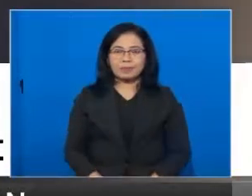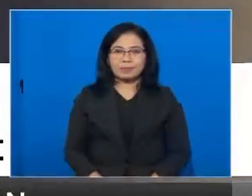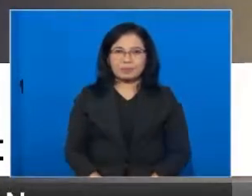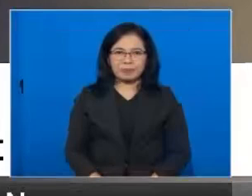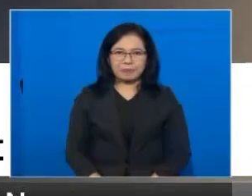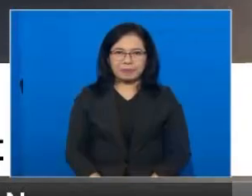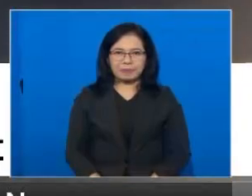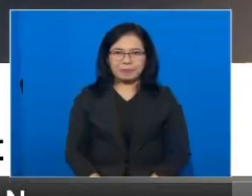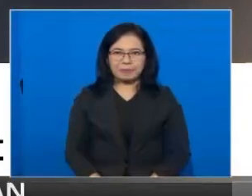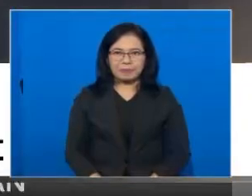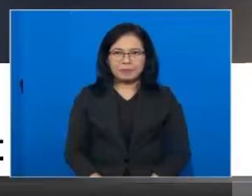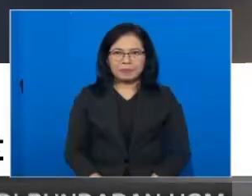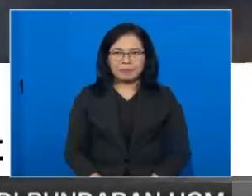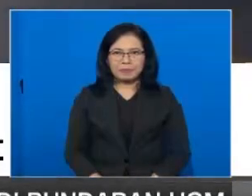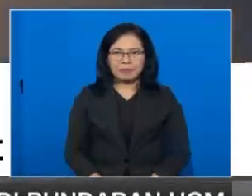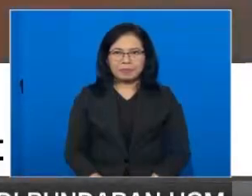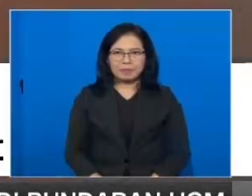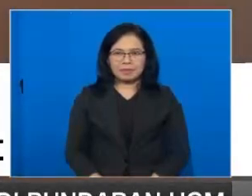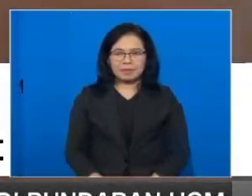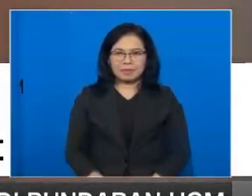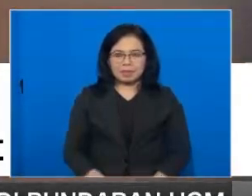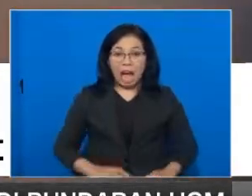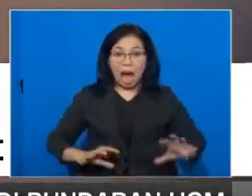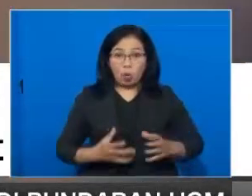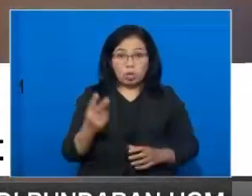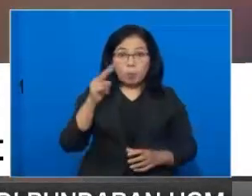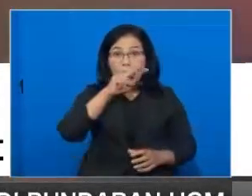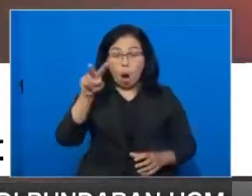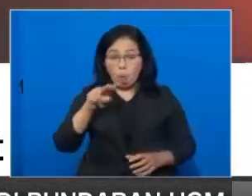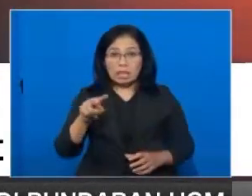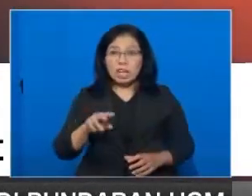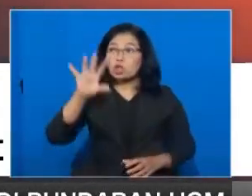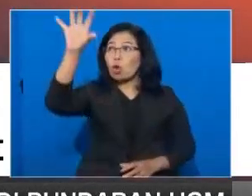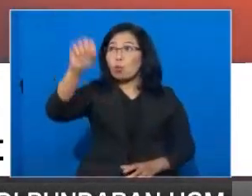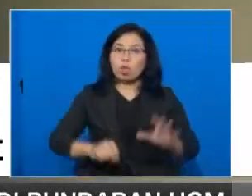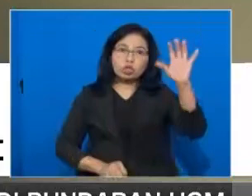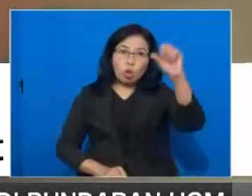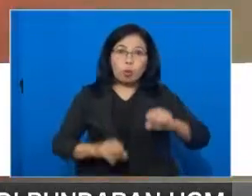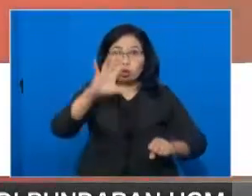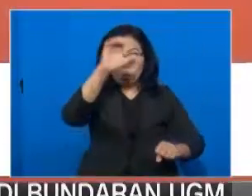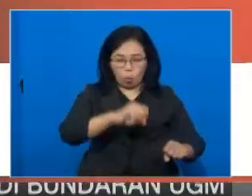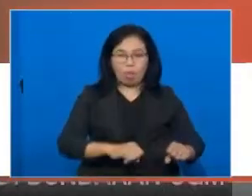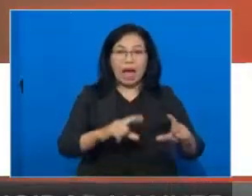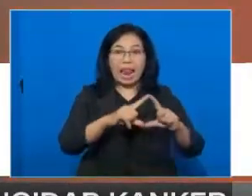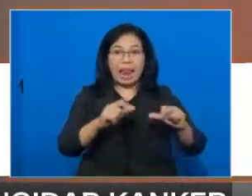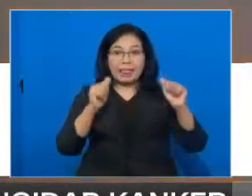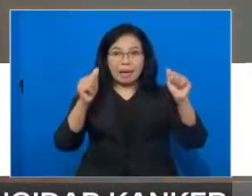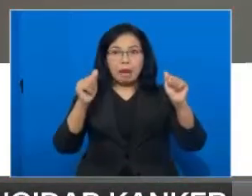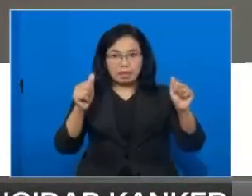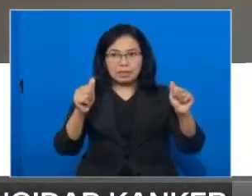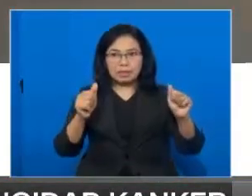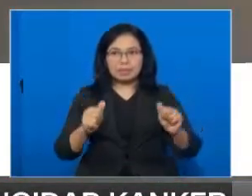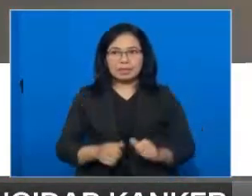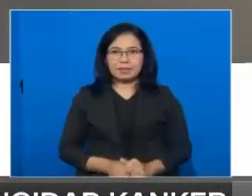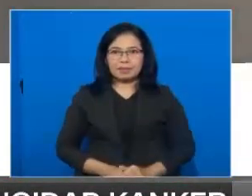Februari Kejadian ini bermula ketika anggota pengawas tersebut menertibkan alat peraga kampanye pemilu 2024 namun penertiban